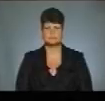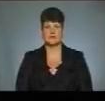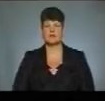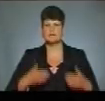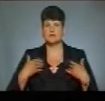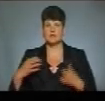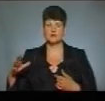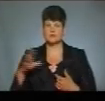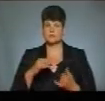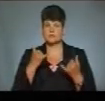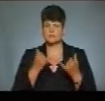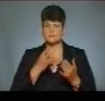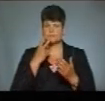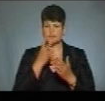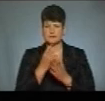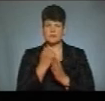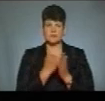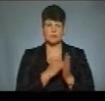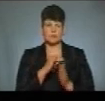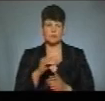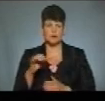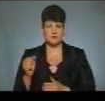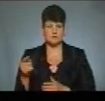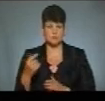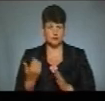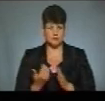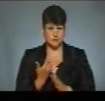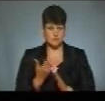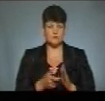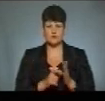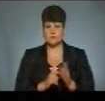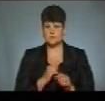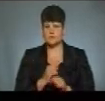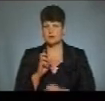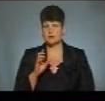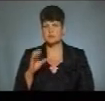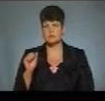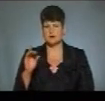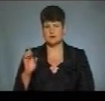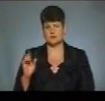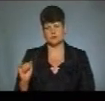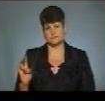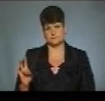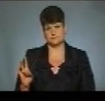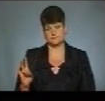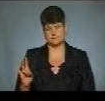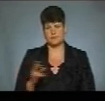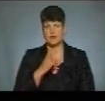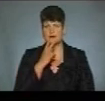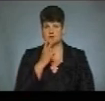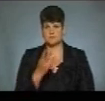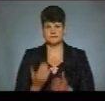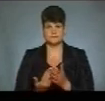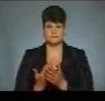Вітаю усіх, хто до нас приєднався. В ефірі телеканалу ЮА «Тернопіль новини» у студії Богдана Сарабун. Дивіться у